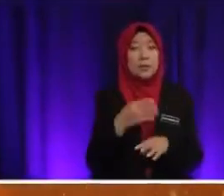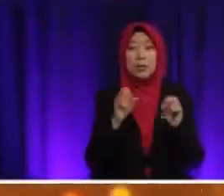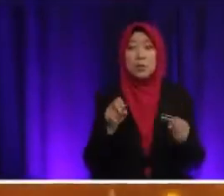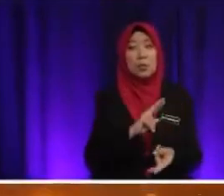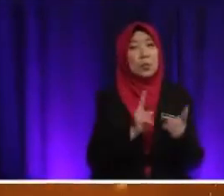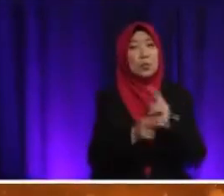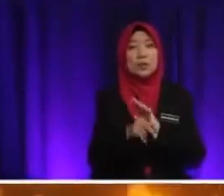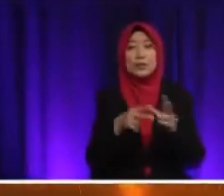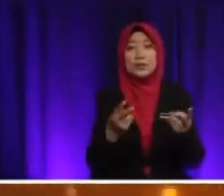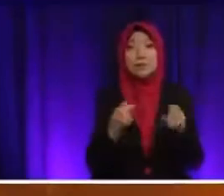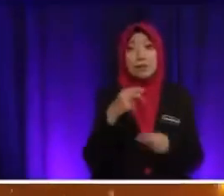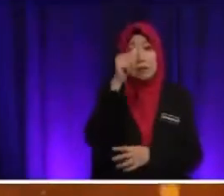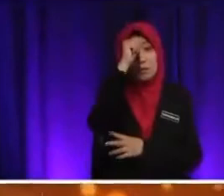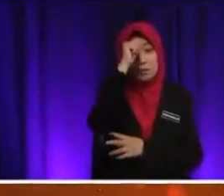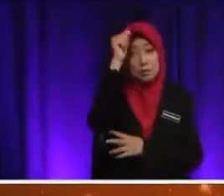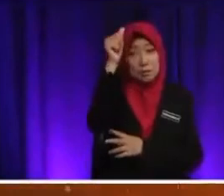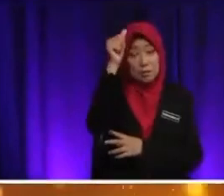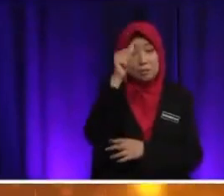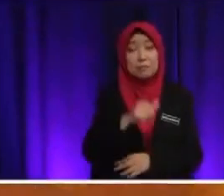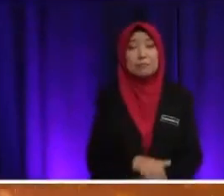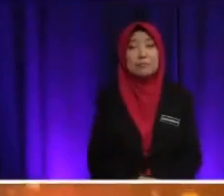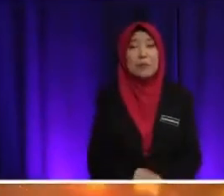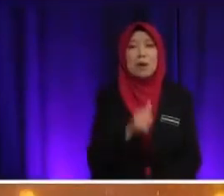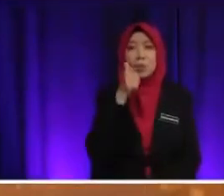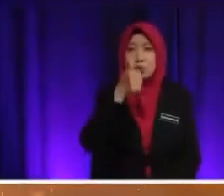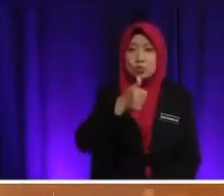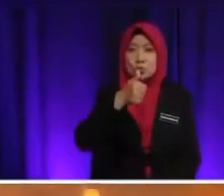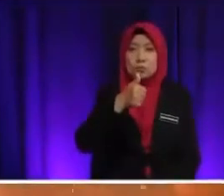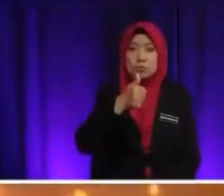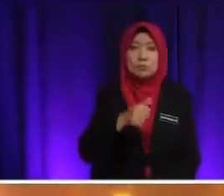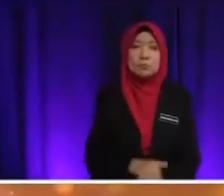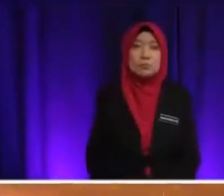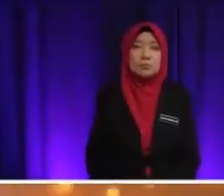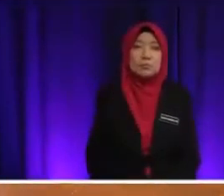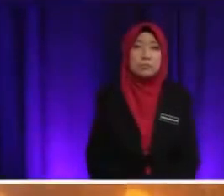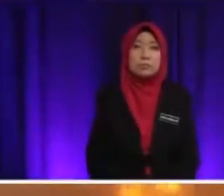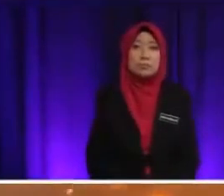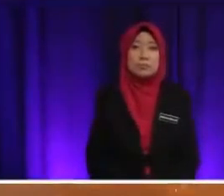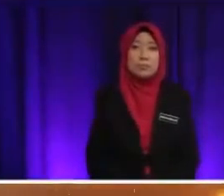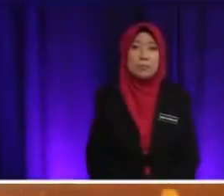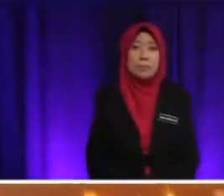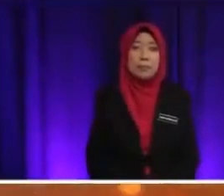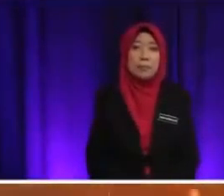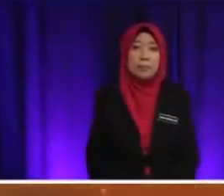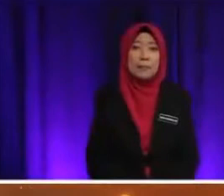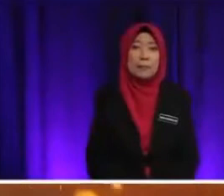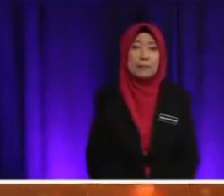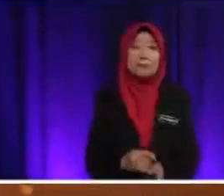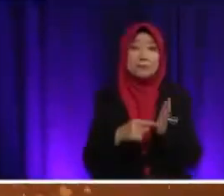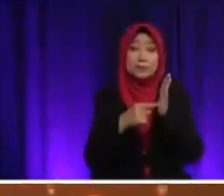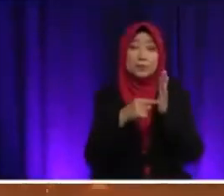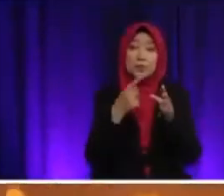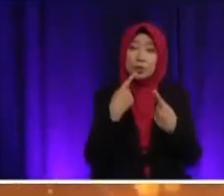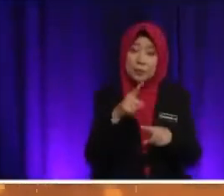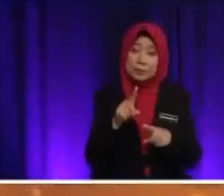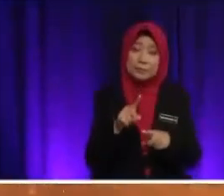Allah. Masya Allah, tabarakallah. Okey, bagus ya. Cuba angkat, nak tengok jawapan tadi, Hayati. Cuba angkat jawapan Hayati tu. Okey,